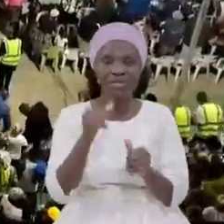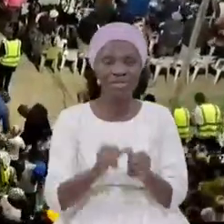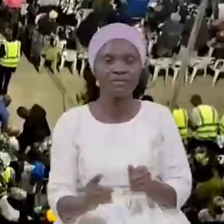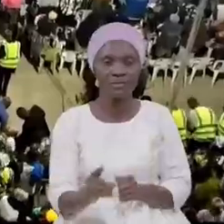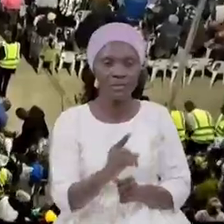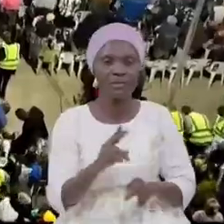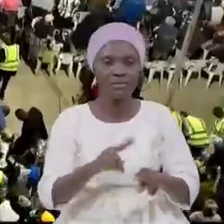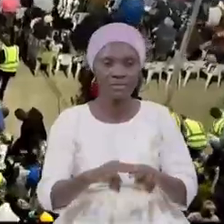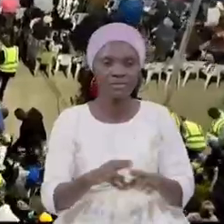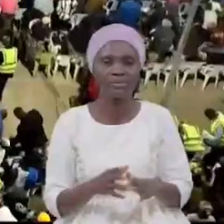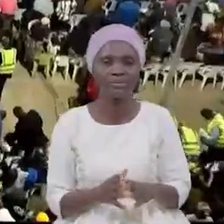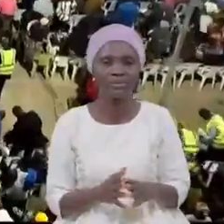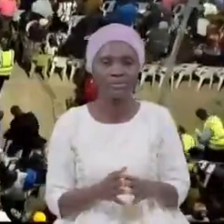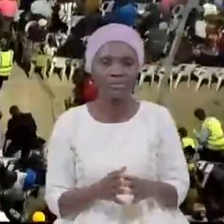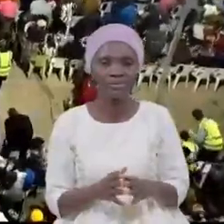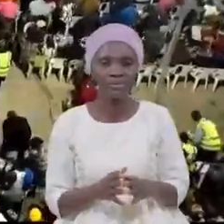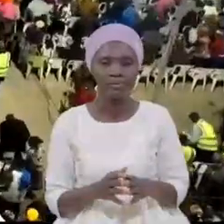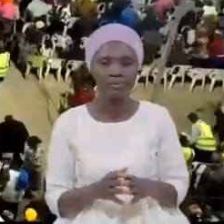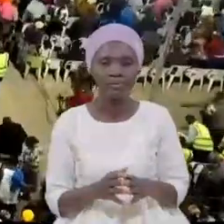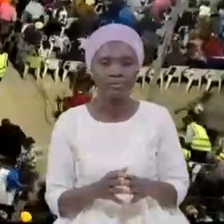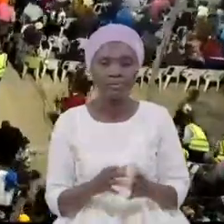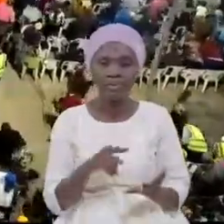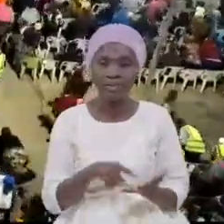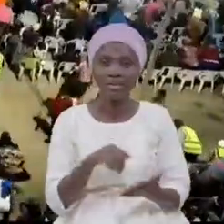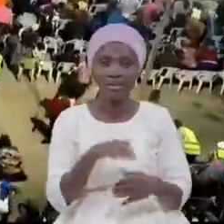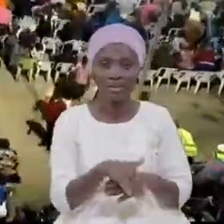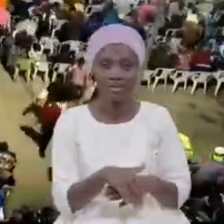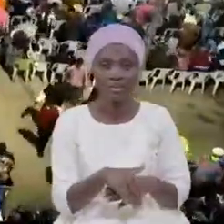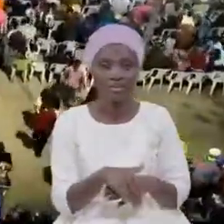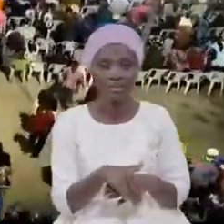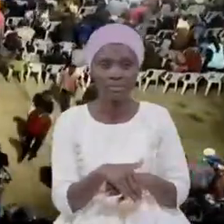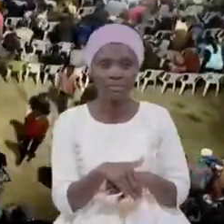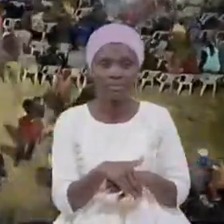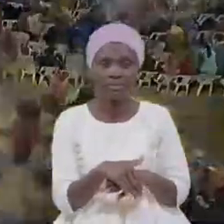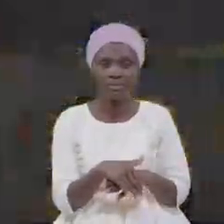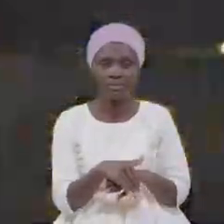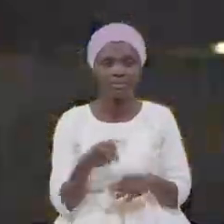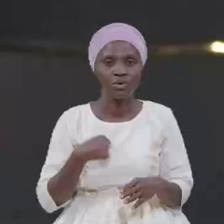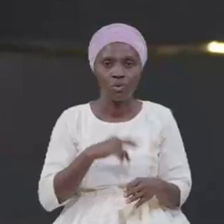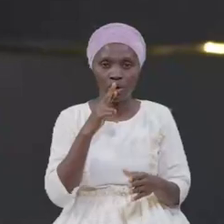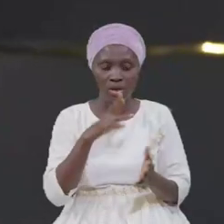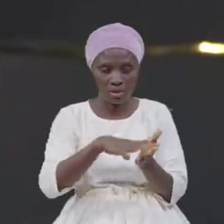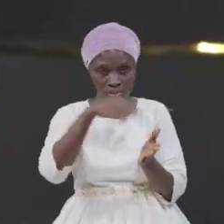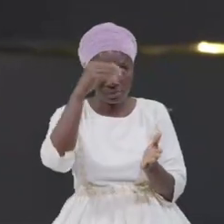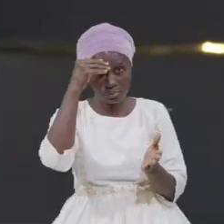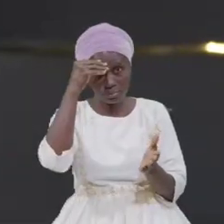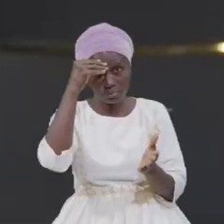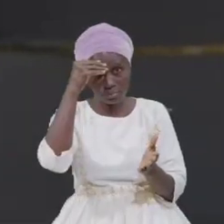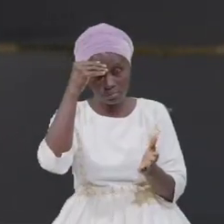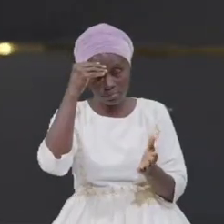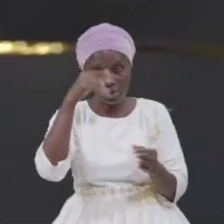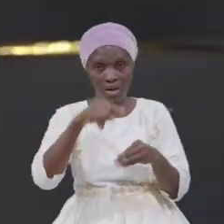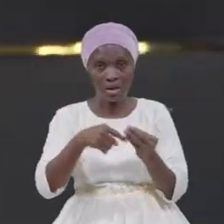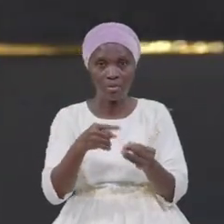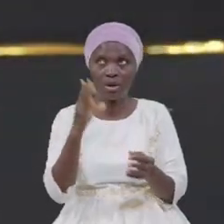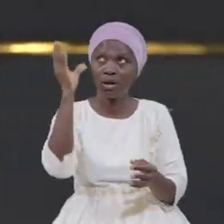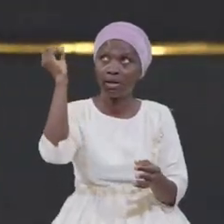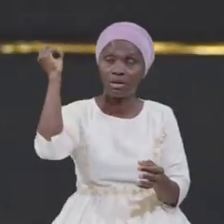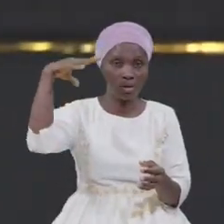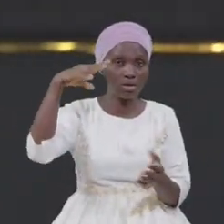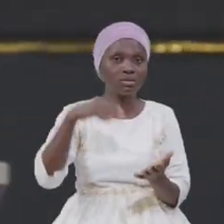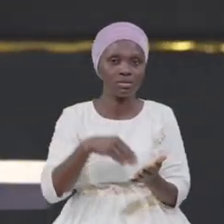Pouvez-vous asseoir. Ce soir, nous considérons la grâce une fois encore. Quand